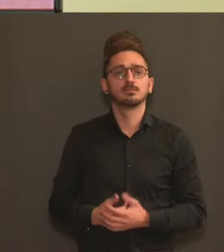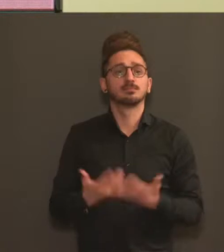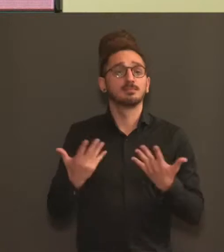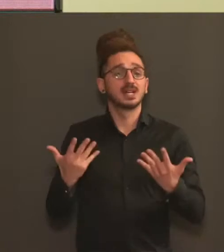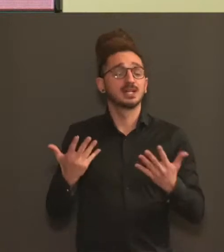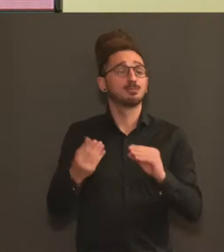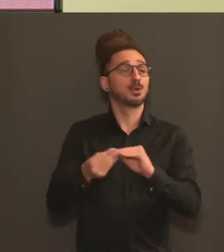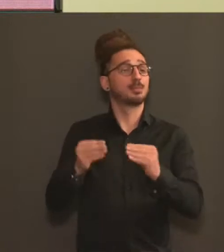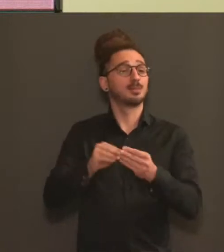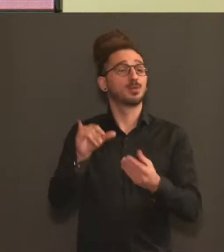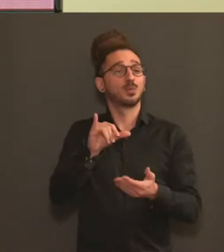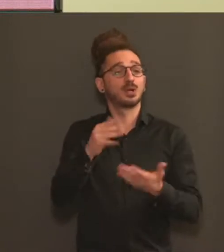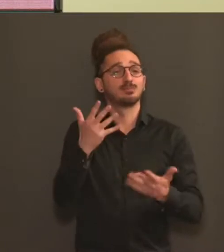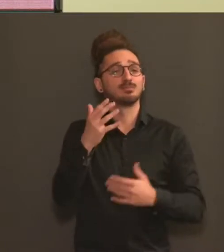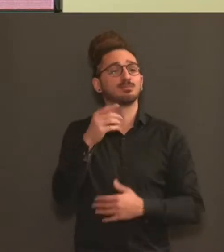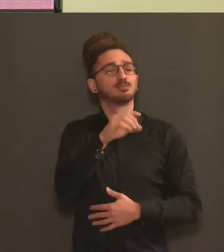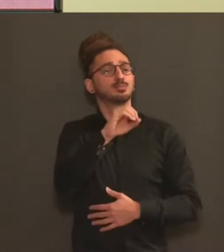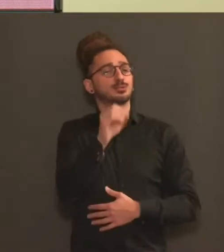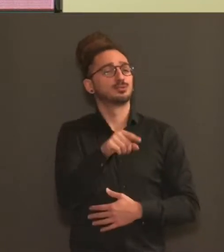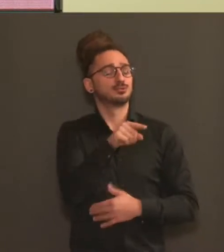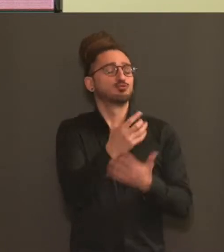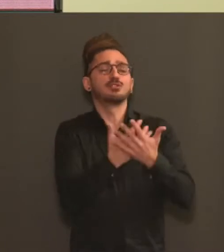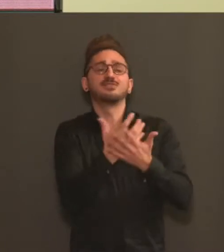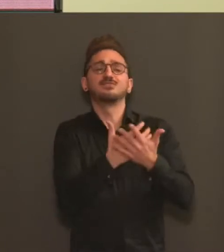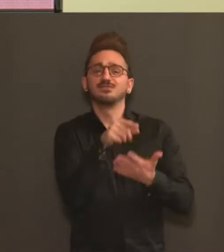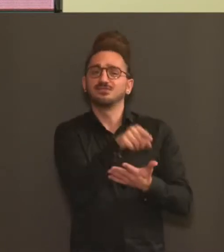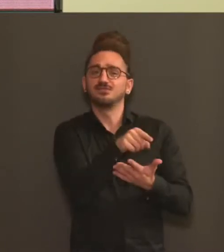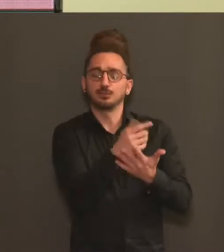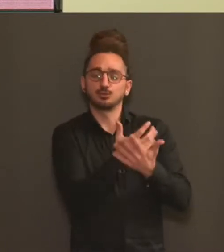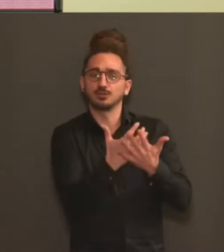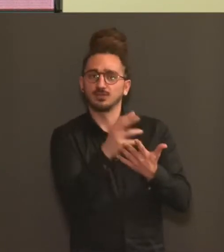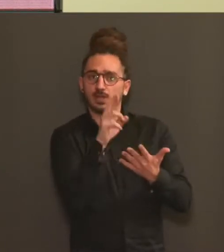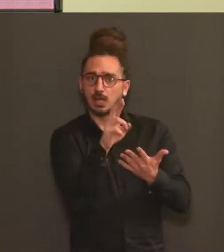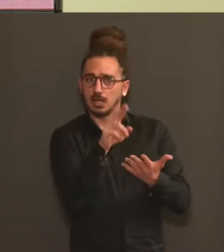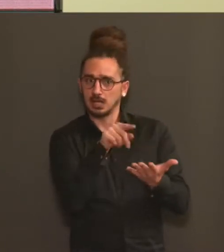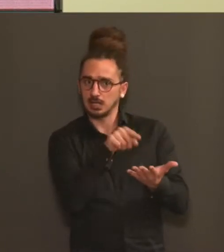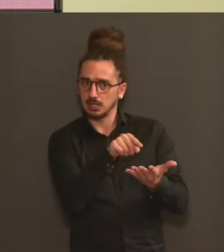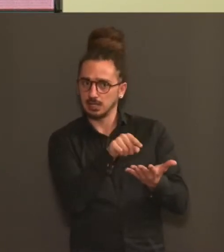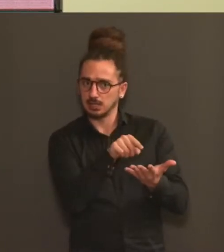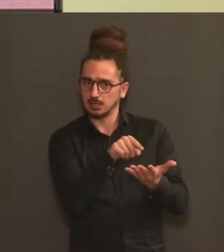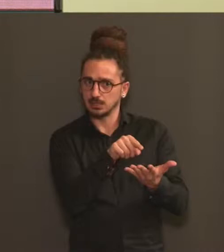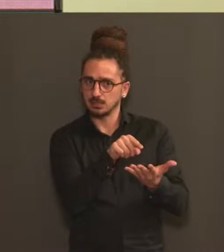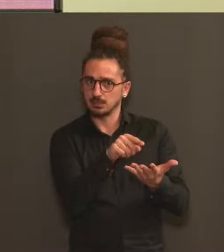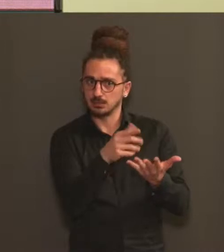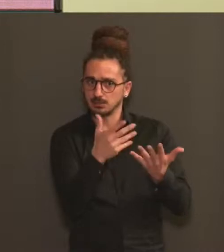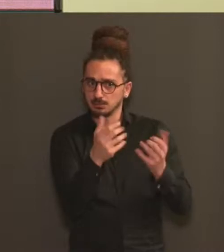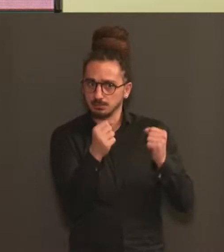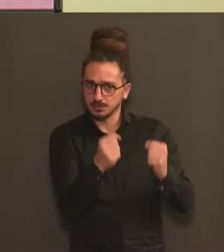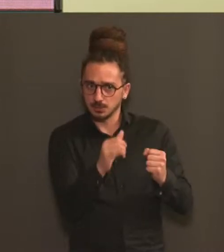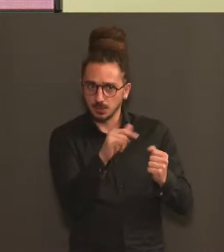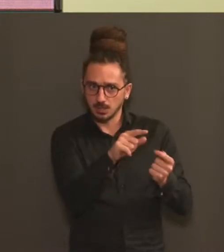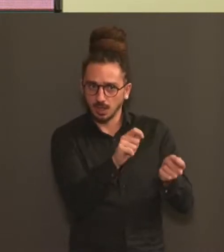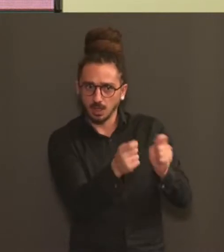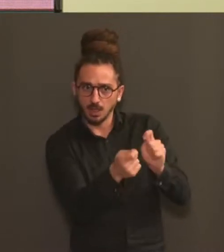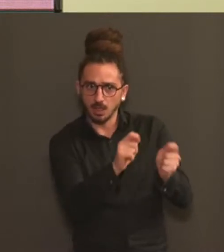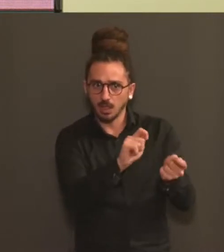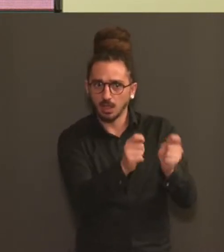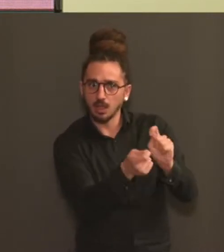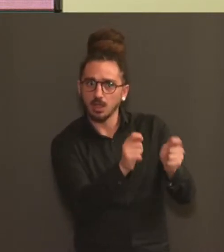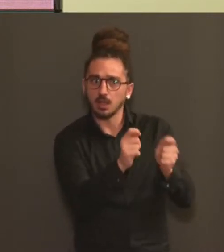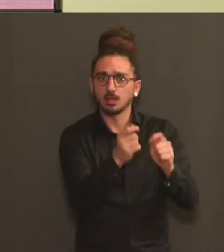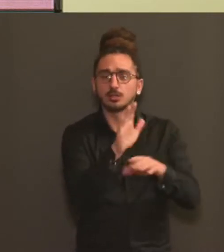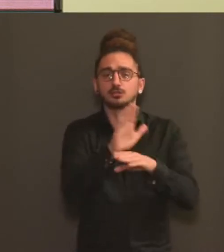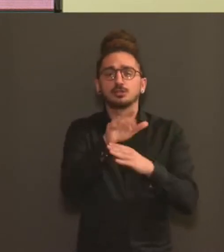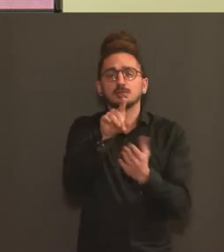volatile. En effet, si on change de technique de testing, par exemple, cela s'est passé il y a quelques